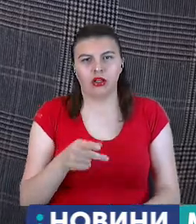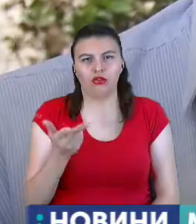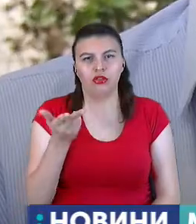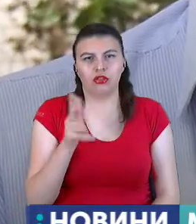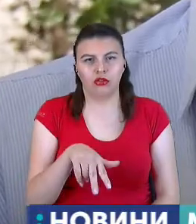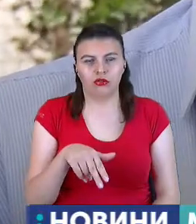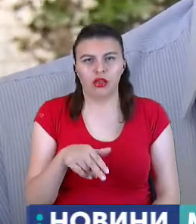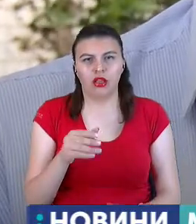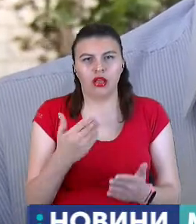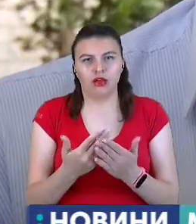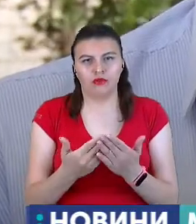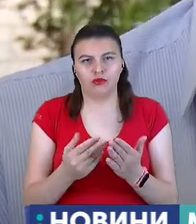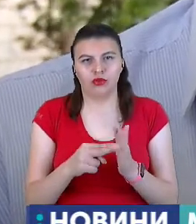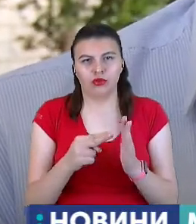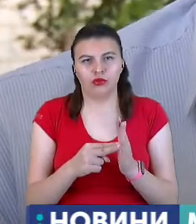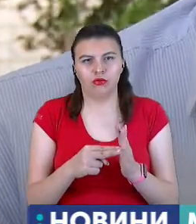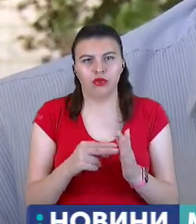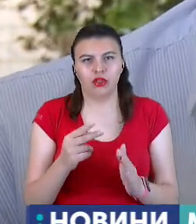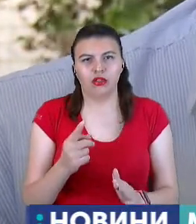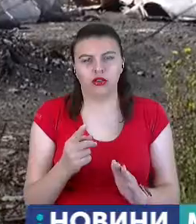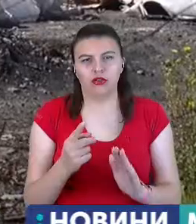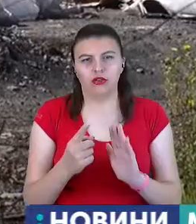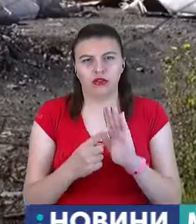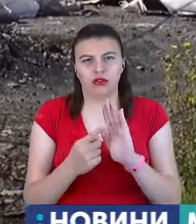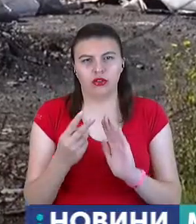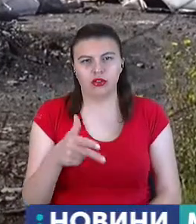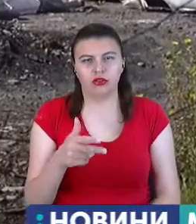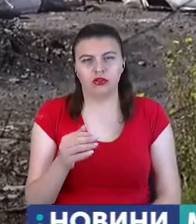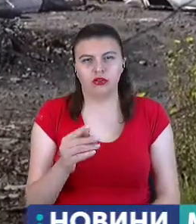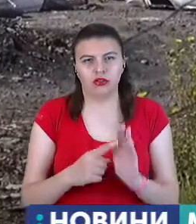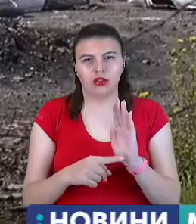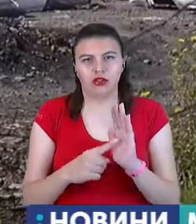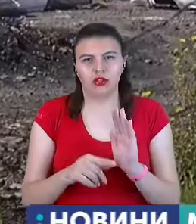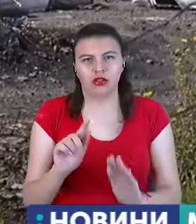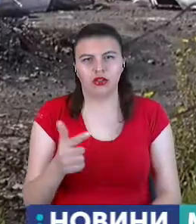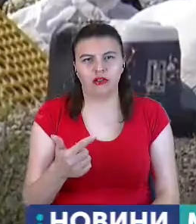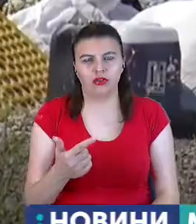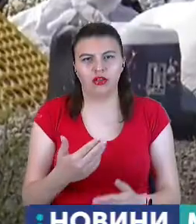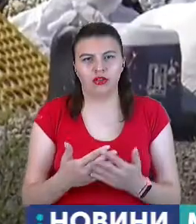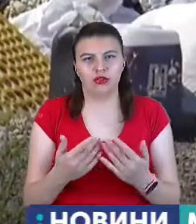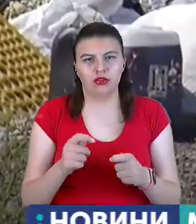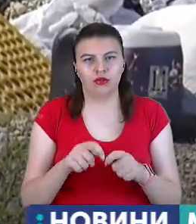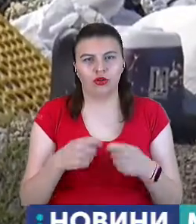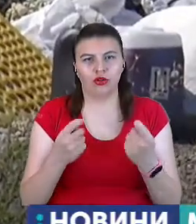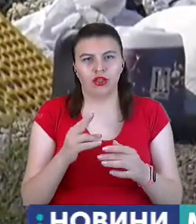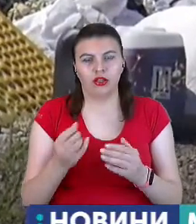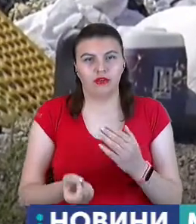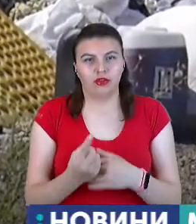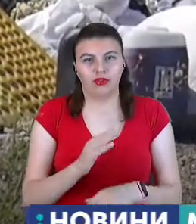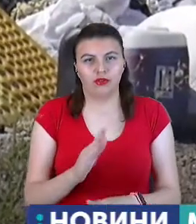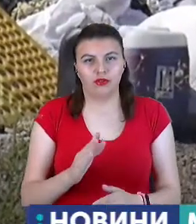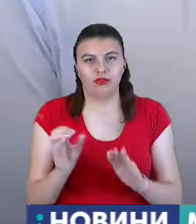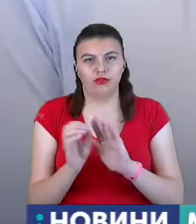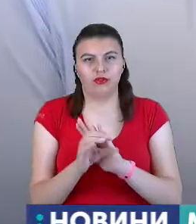на суму 1360 гривень. Інших порушень не виявили. Відходи на цьому підприємстві зберігались не в